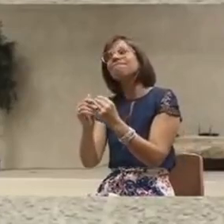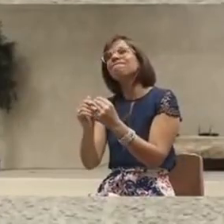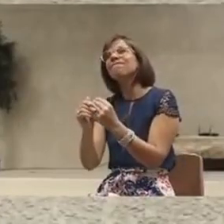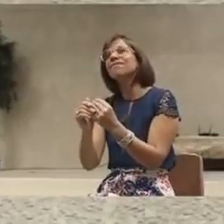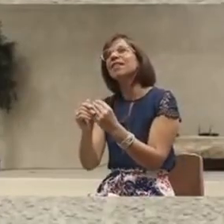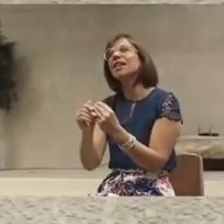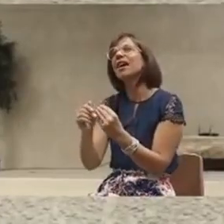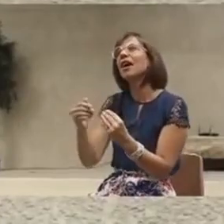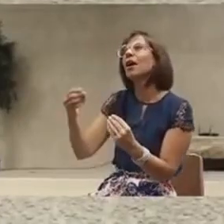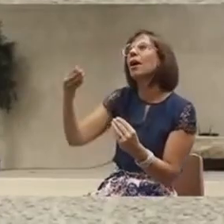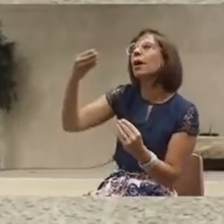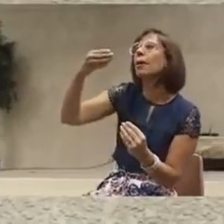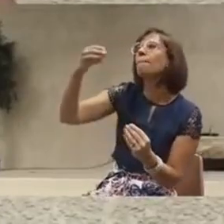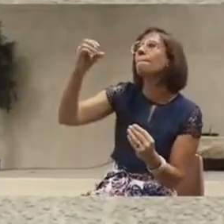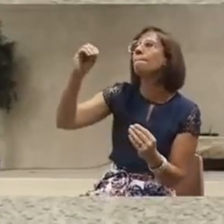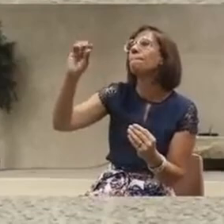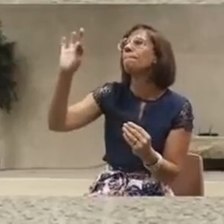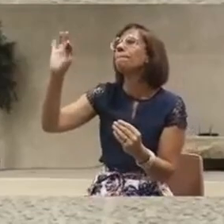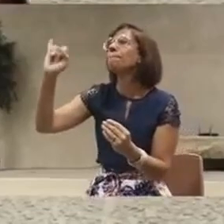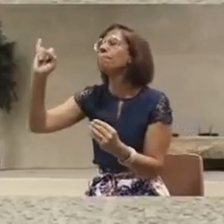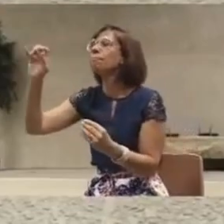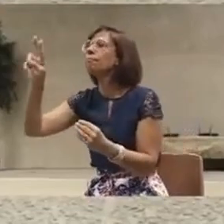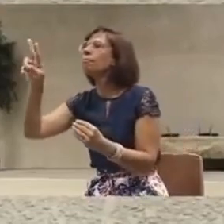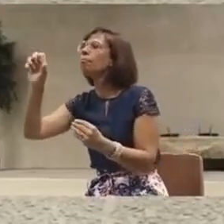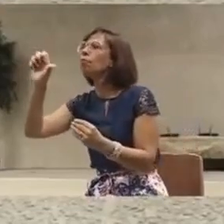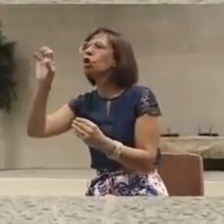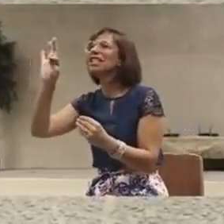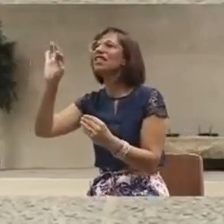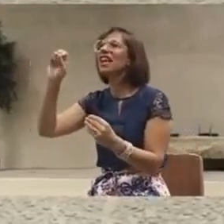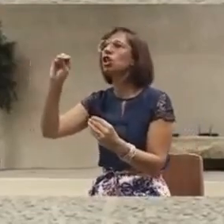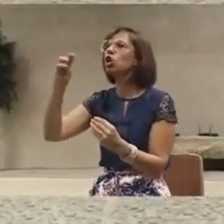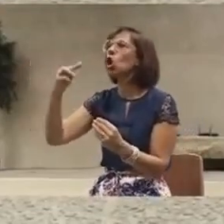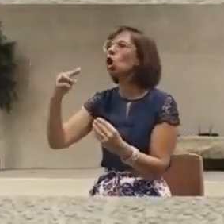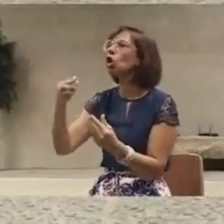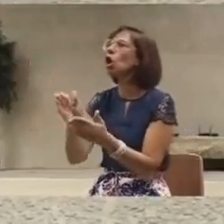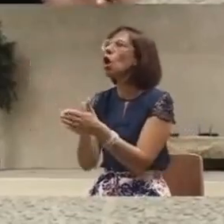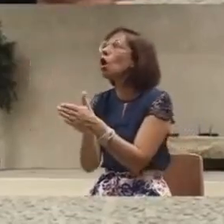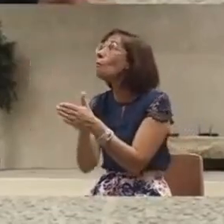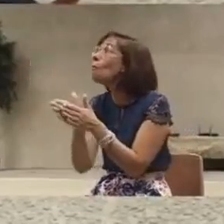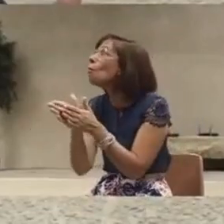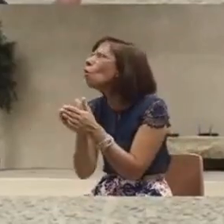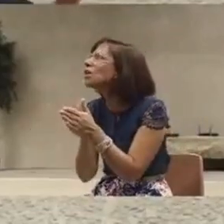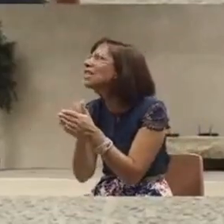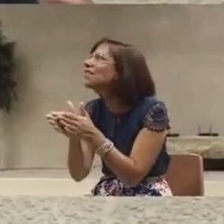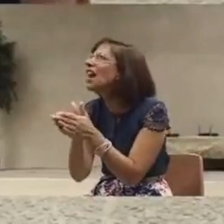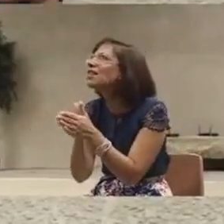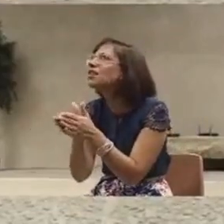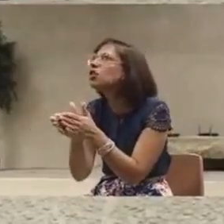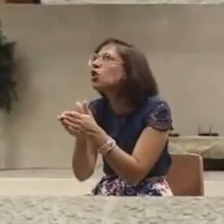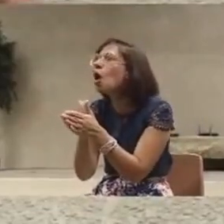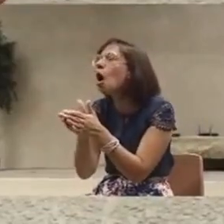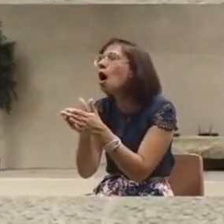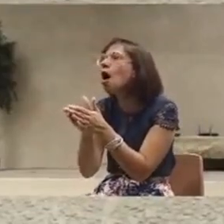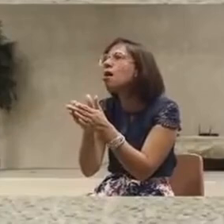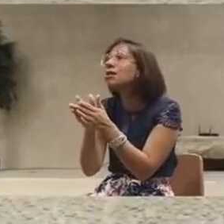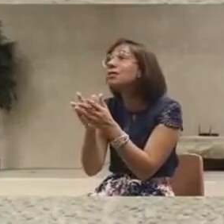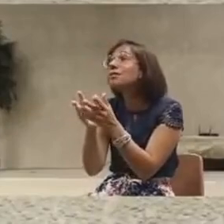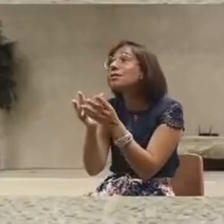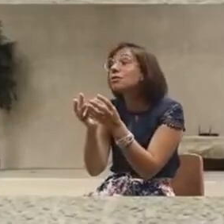sont dévoilés. Dans le désert, on voit si on est véritablement malléable,